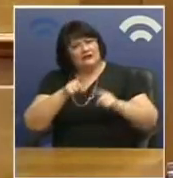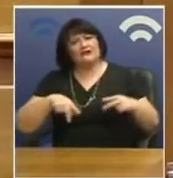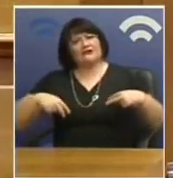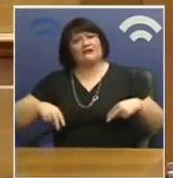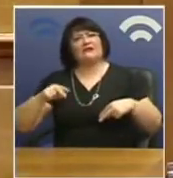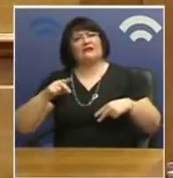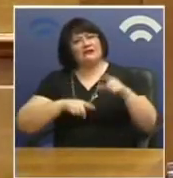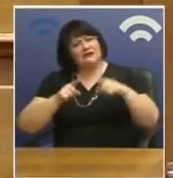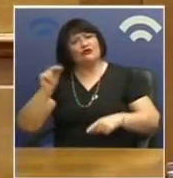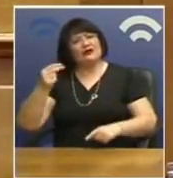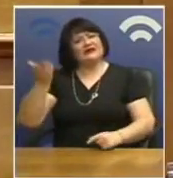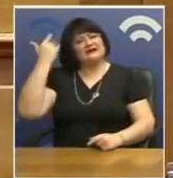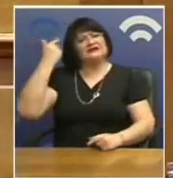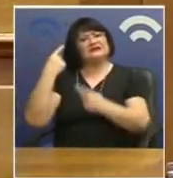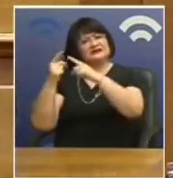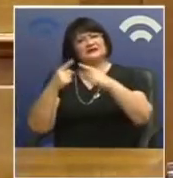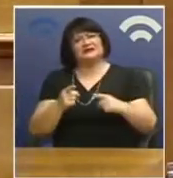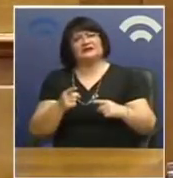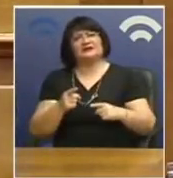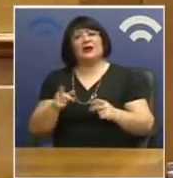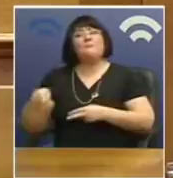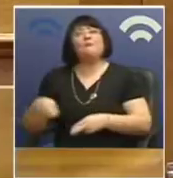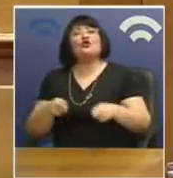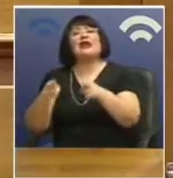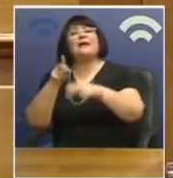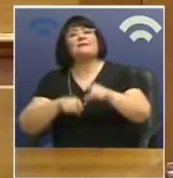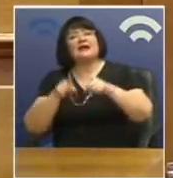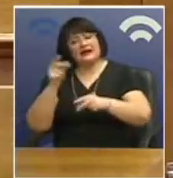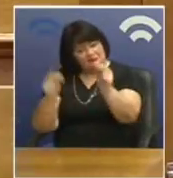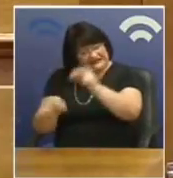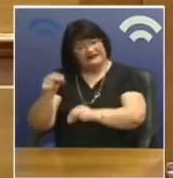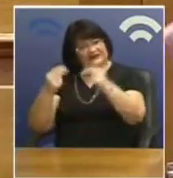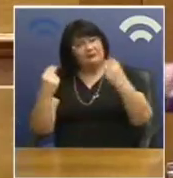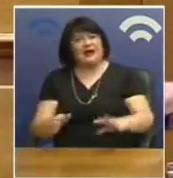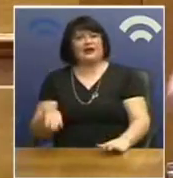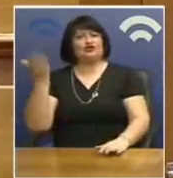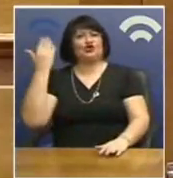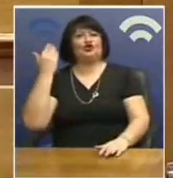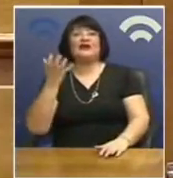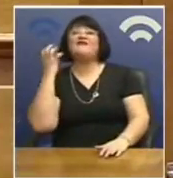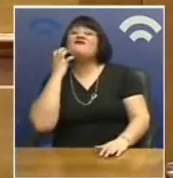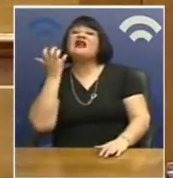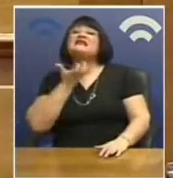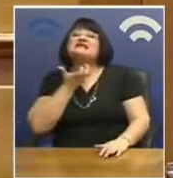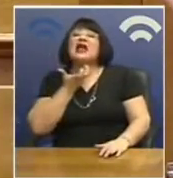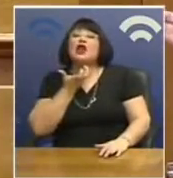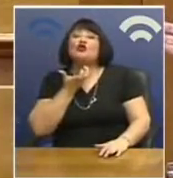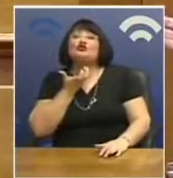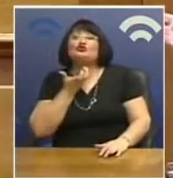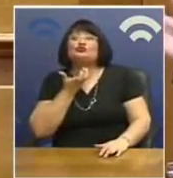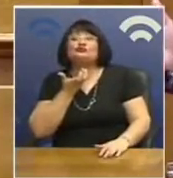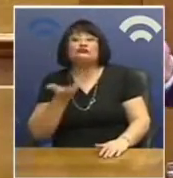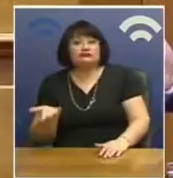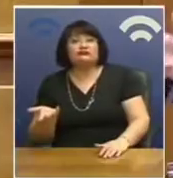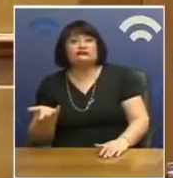άλλων κομμάτων. Του ποταμιού, για παράδειγμα. Υπερψήφισαν. Ο Ευάγγελος Βενιζέλος, για τον οποίο μπορεί κανείς